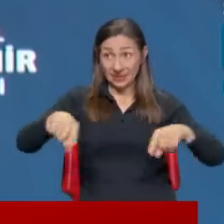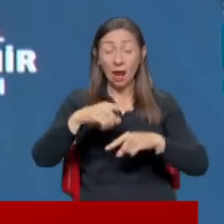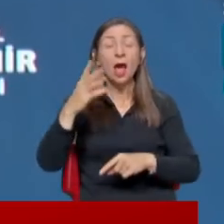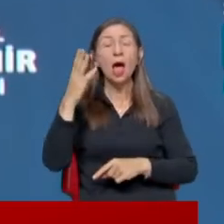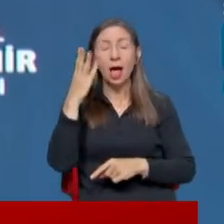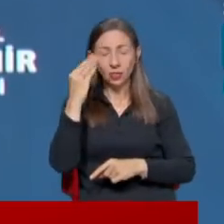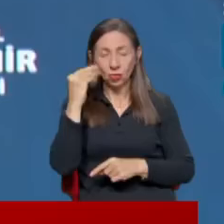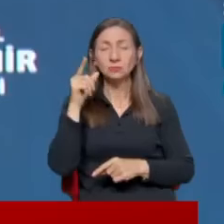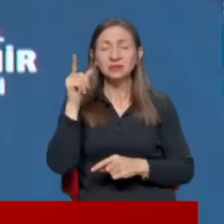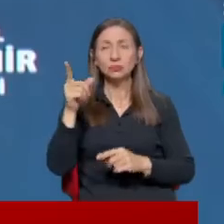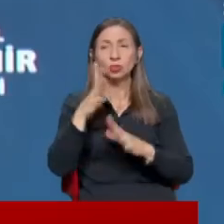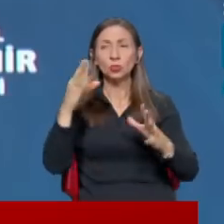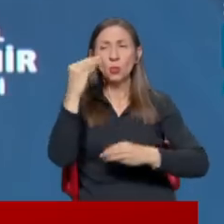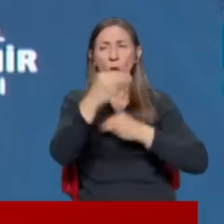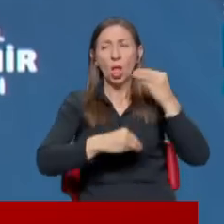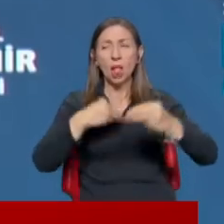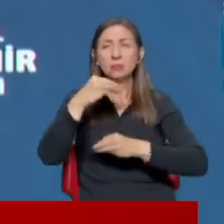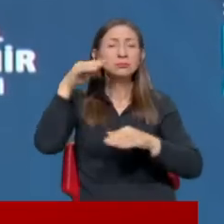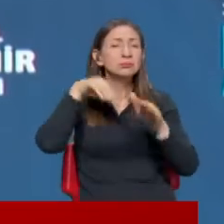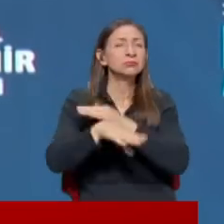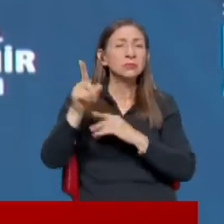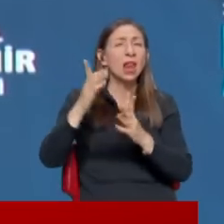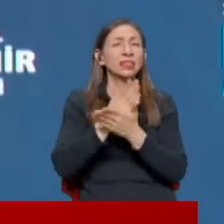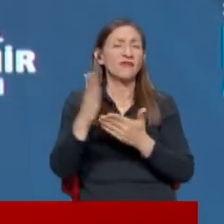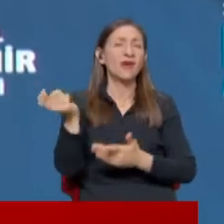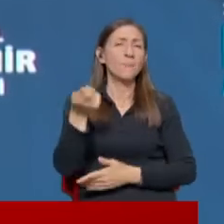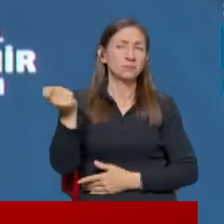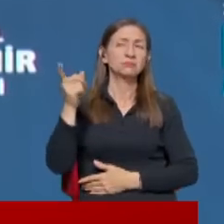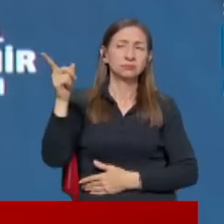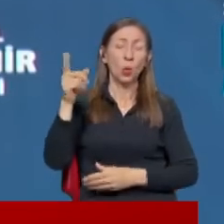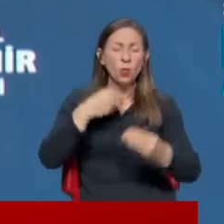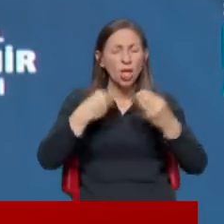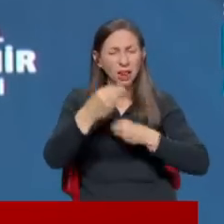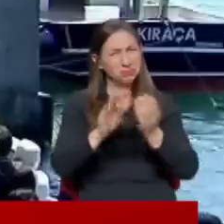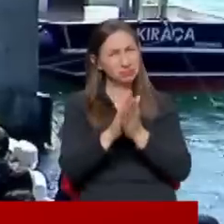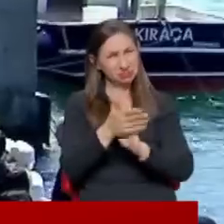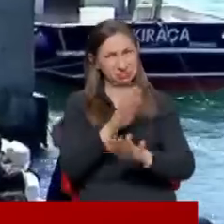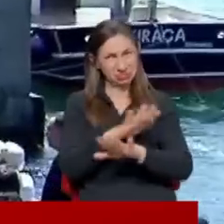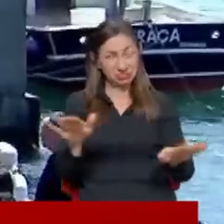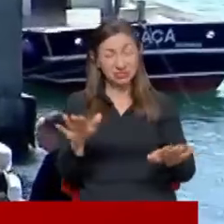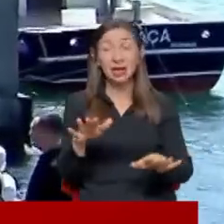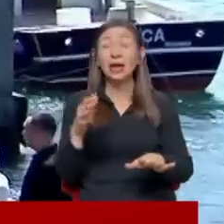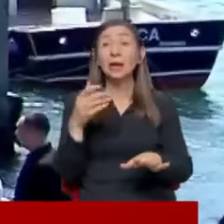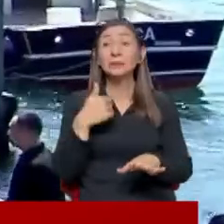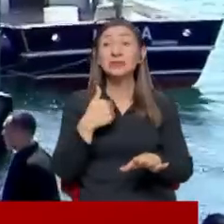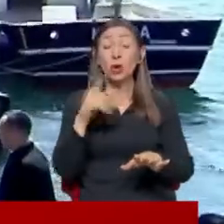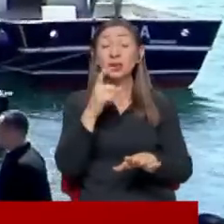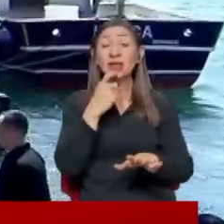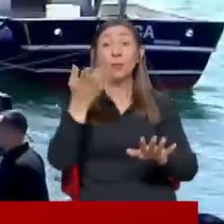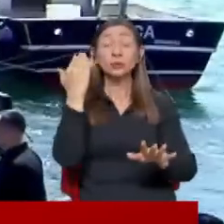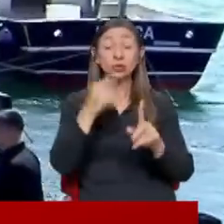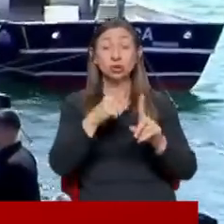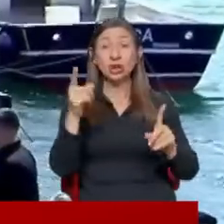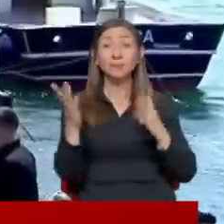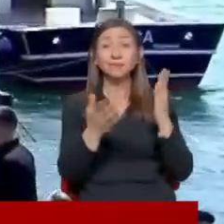anlıyorum ki sizi büyük bir bunalıma soktuk. O bunalım hala devam ediyor. O bunalımdan kurtulamadınız. Bizden önce 10 yıllar boyunca